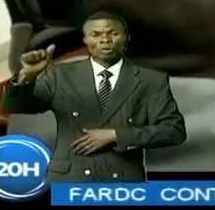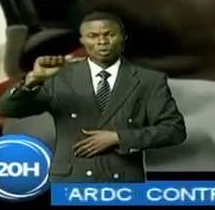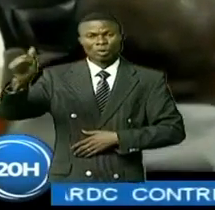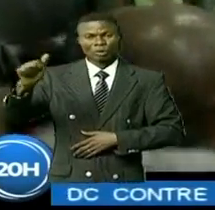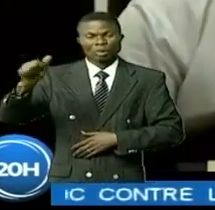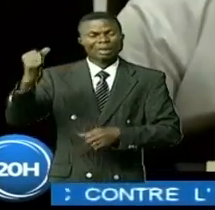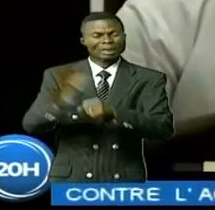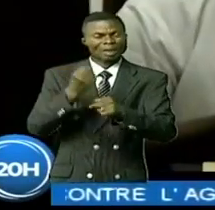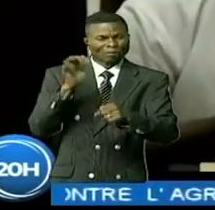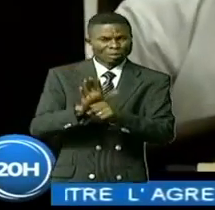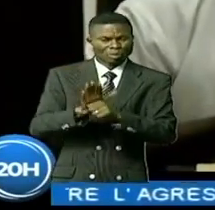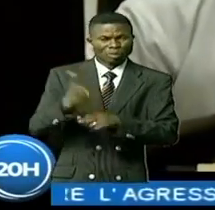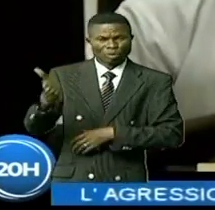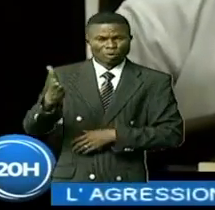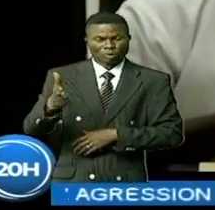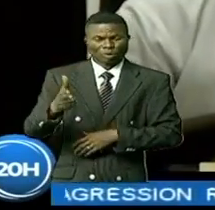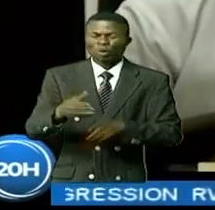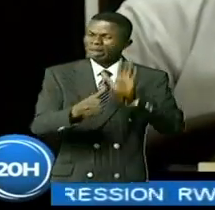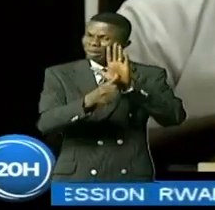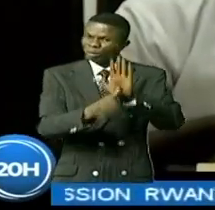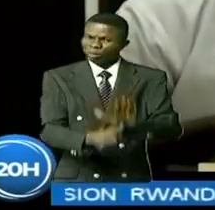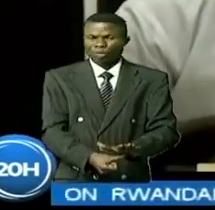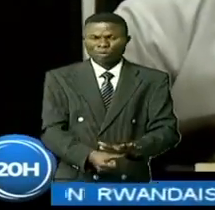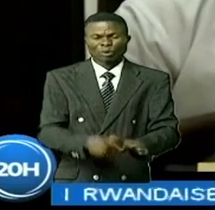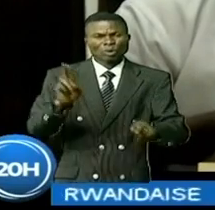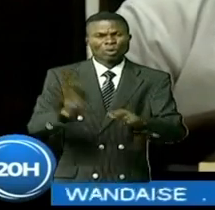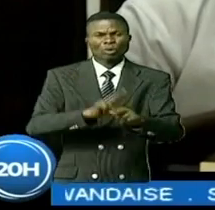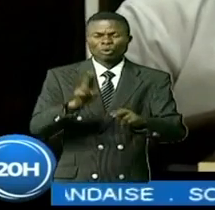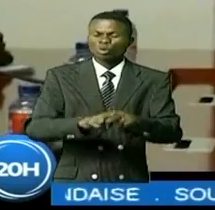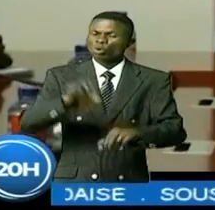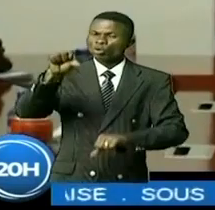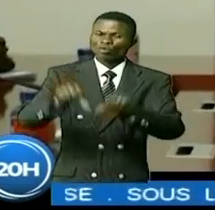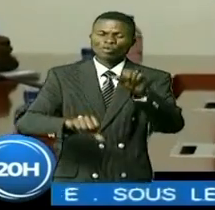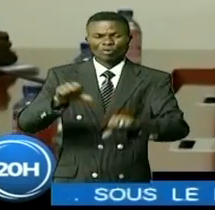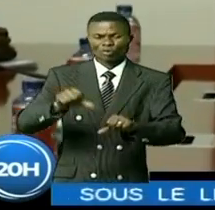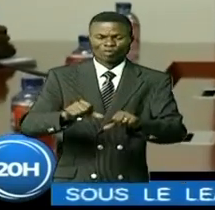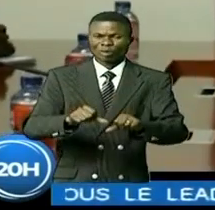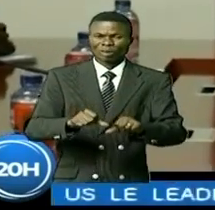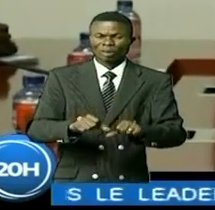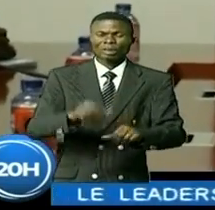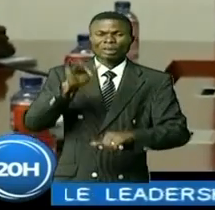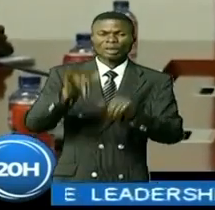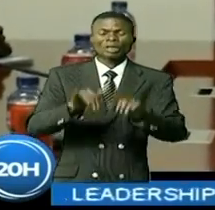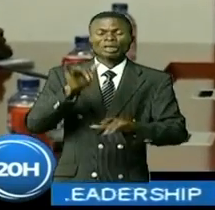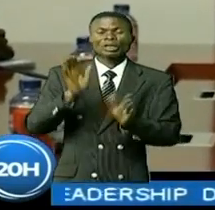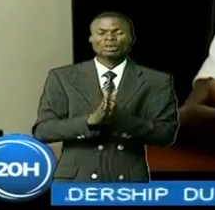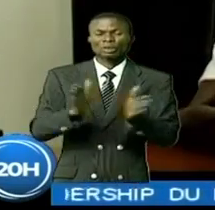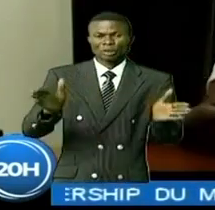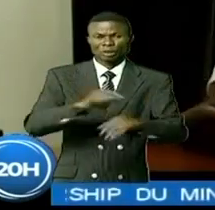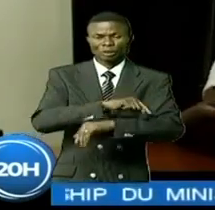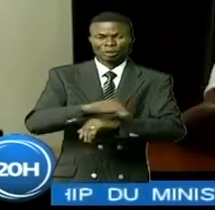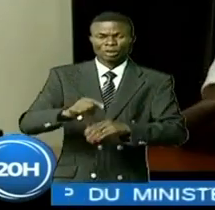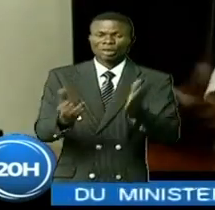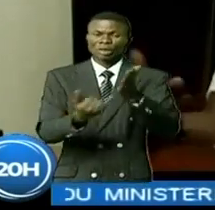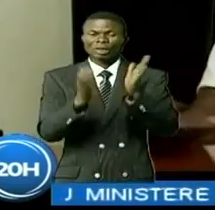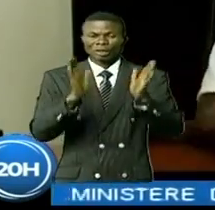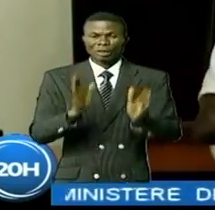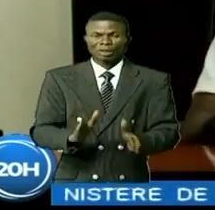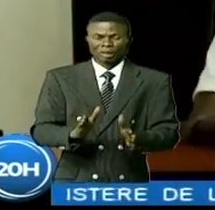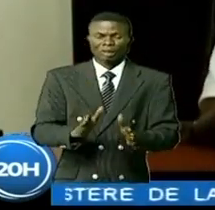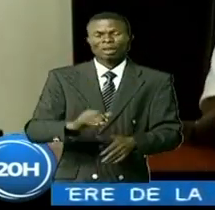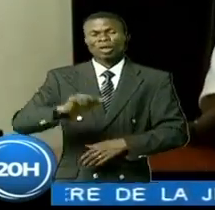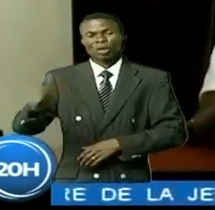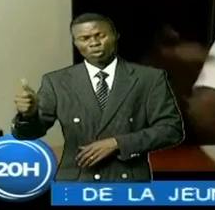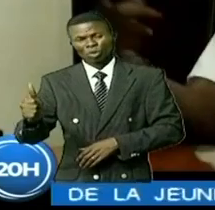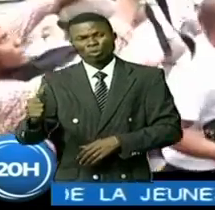du travail. Ils sont marginalisés et utilisés abusivement, disent-ils. Ils sont secrétaires de direction, ingénieurs, huissiers et autres.